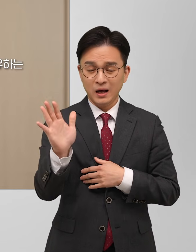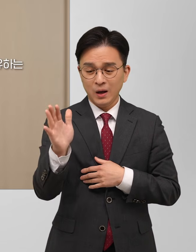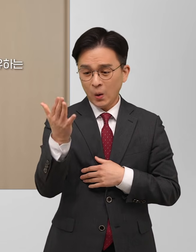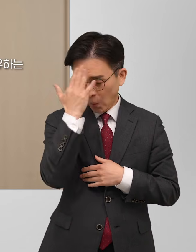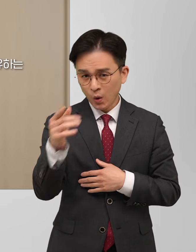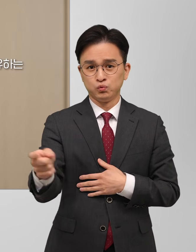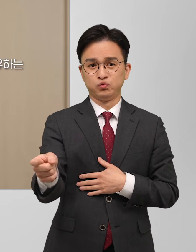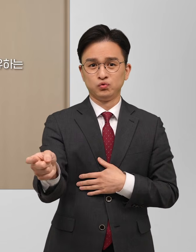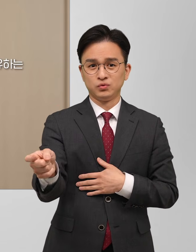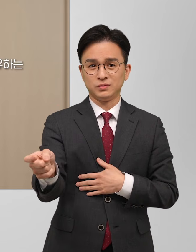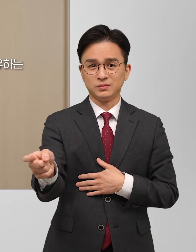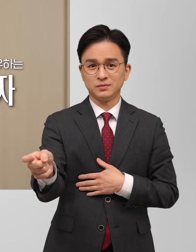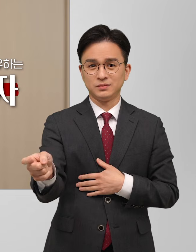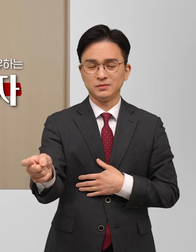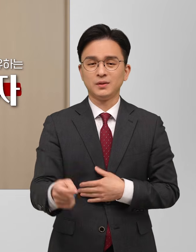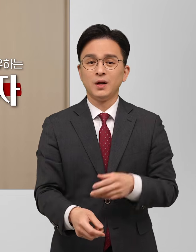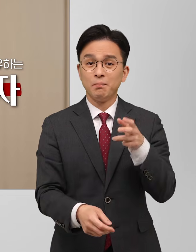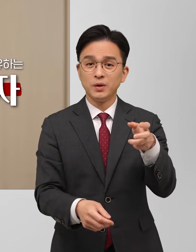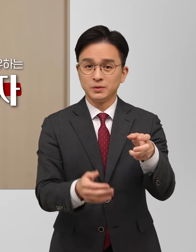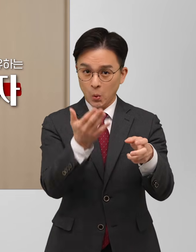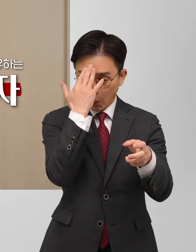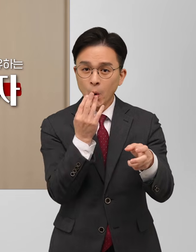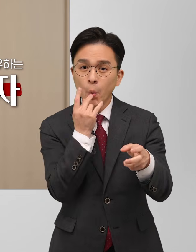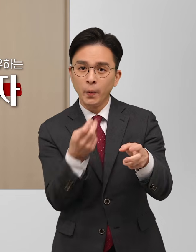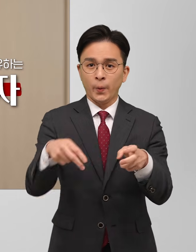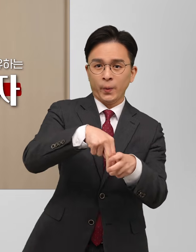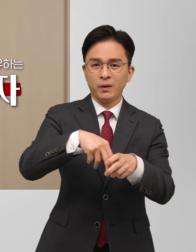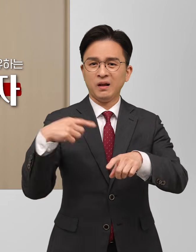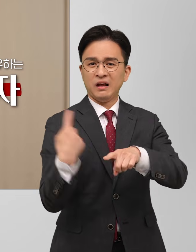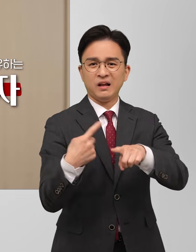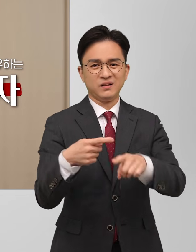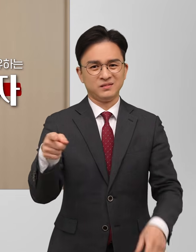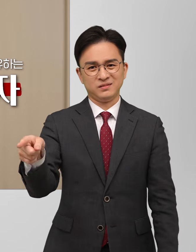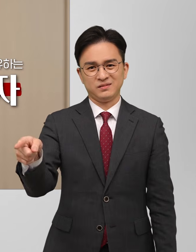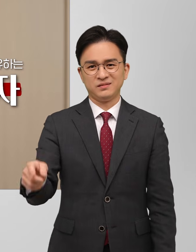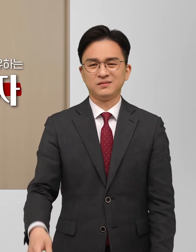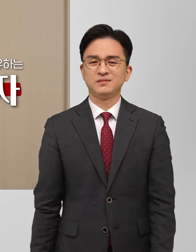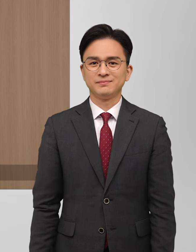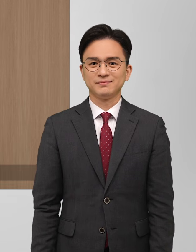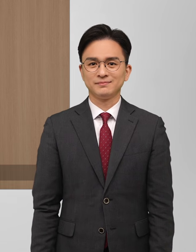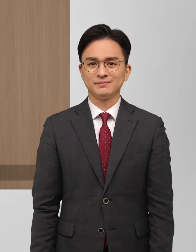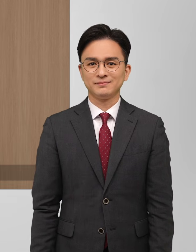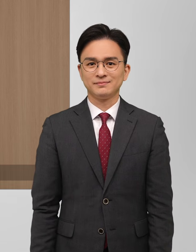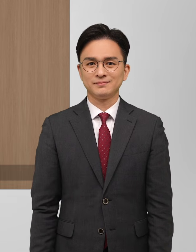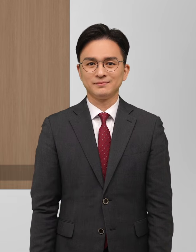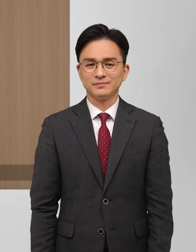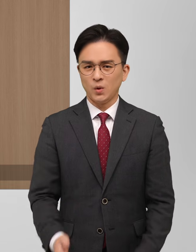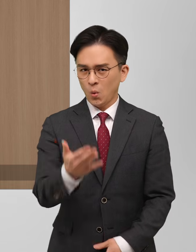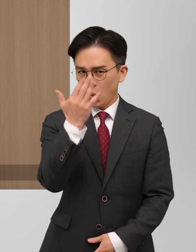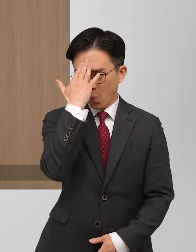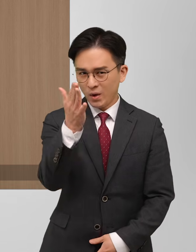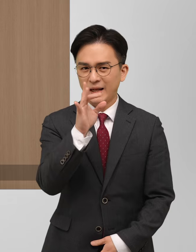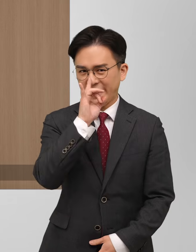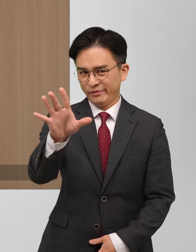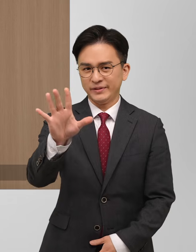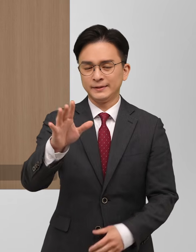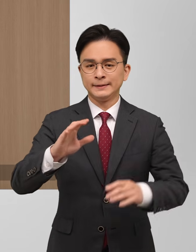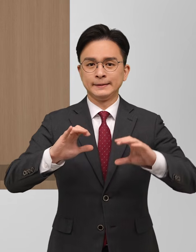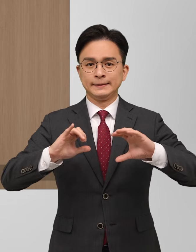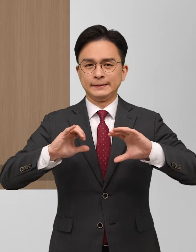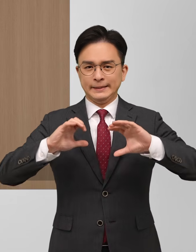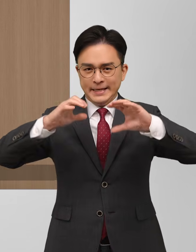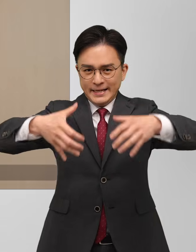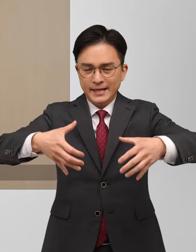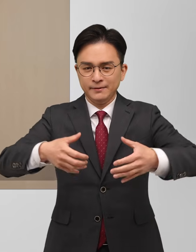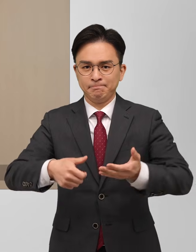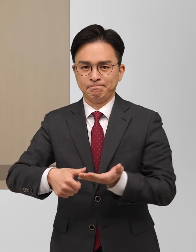않고 혜택만 향유하는 무임승차자가 될 가능성이 높습니다. 이를 방지하기 위해서는 국제사회가